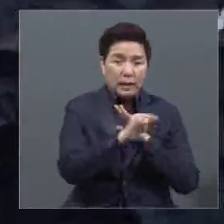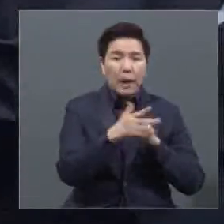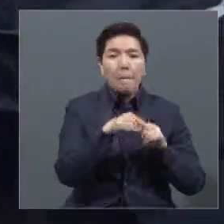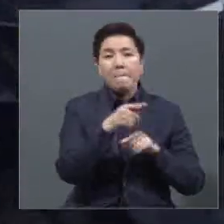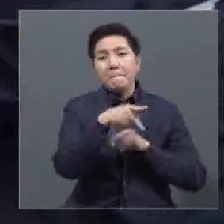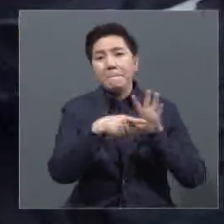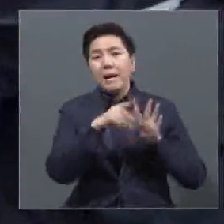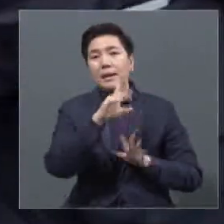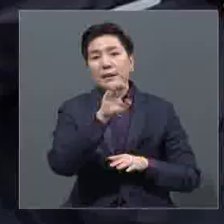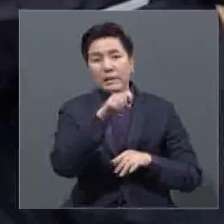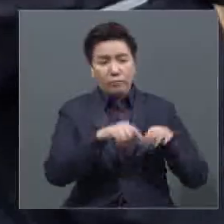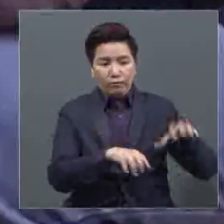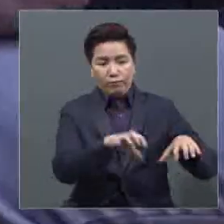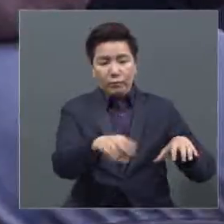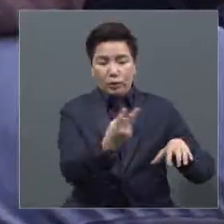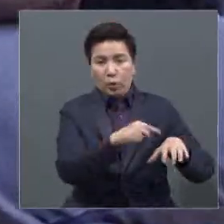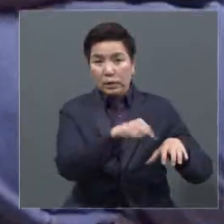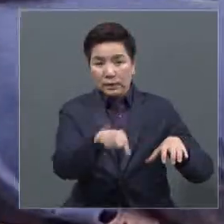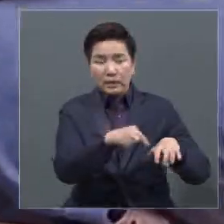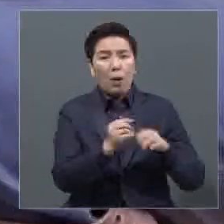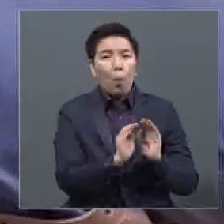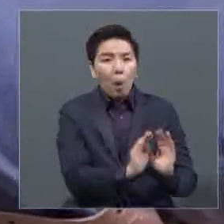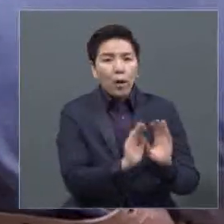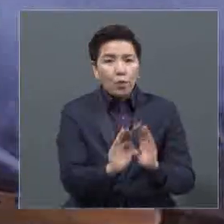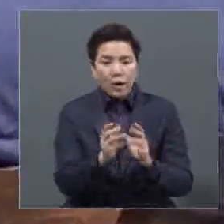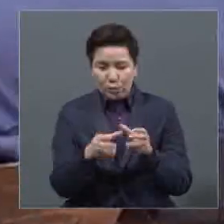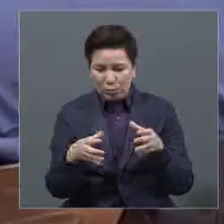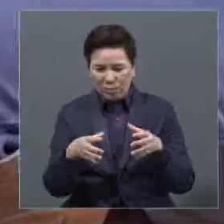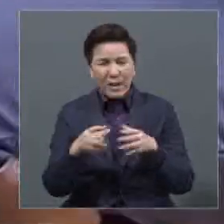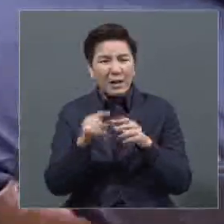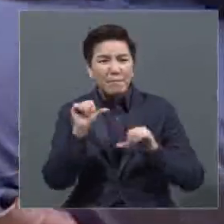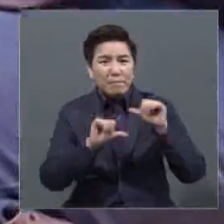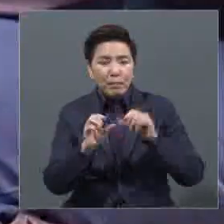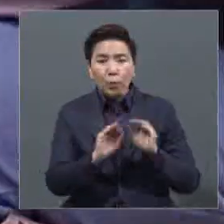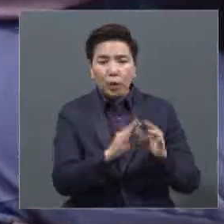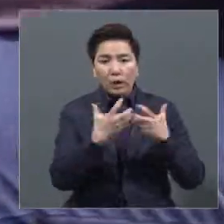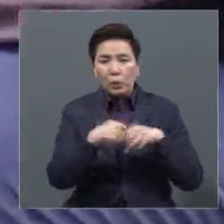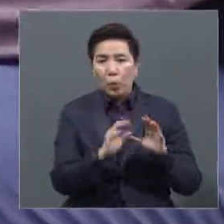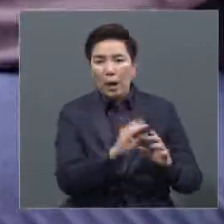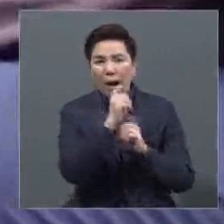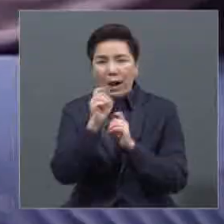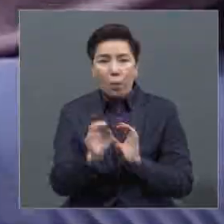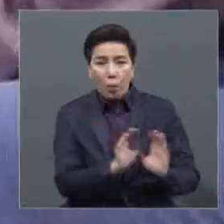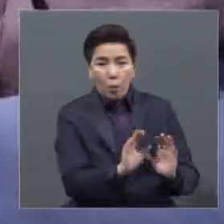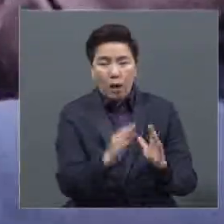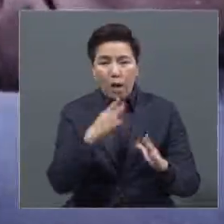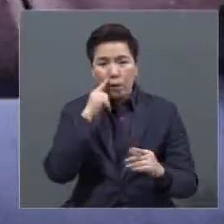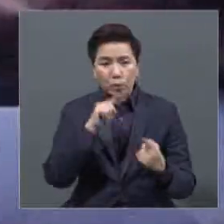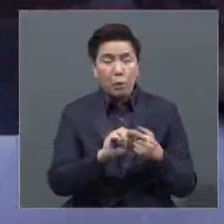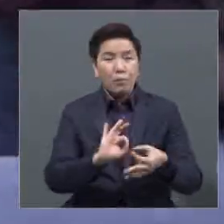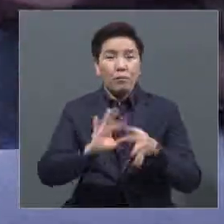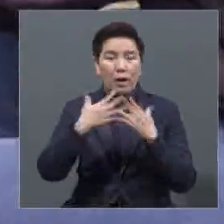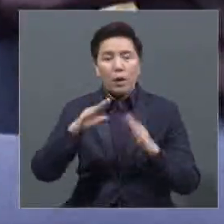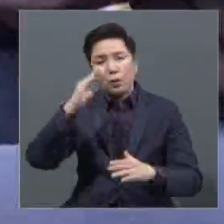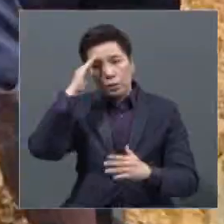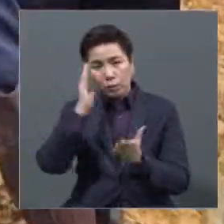ภาชีทั้ง 2แห่งเนี่ยเป็นจุดที่มีการเก็บสารเคมีวัตถุอันตรายของโรงงานนี้นะคะซึ่งในช่วงหลังจากเกิดเหตุเพลิงไหม้